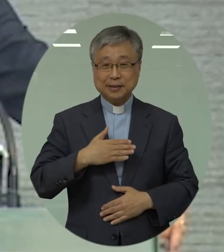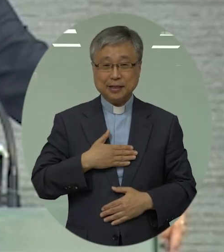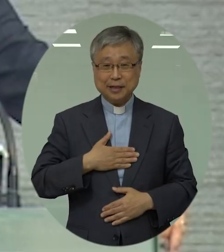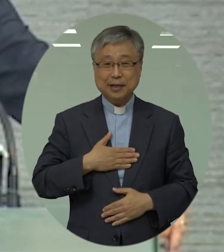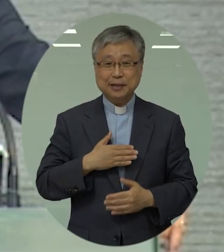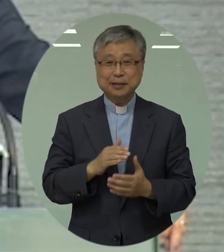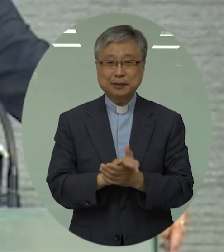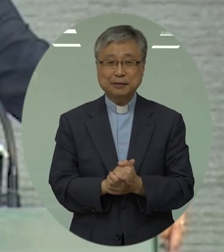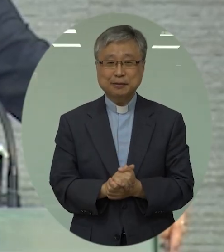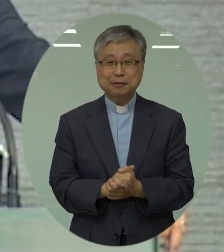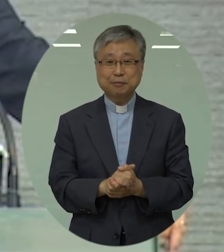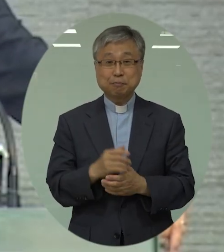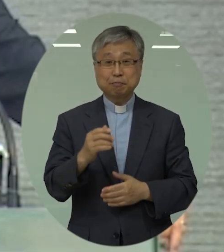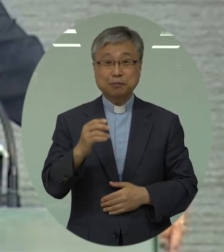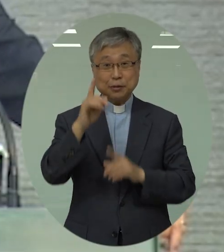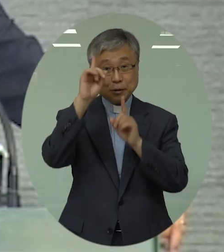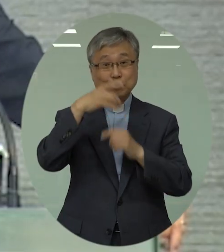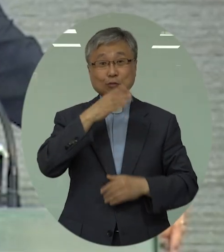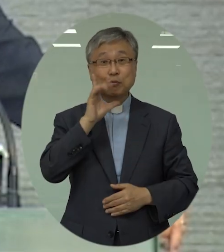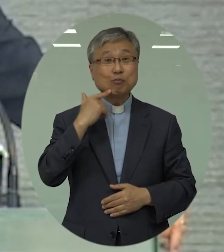제가